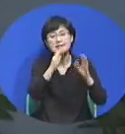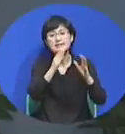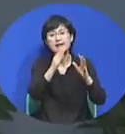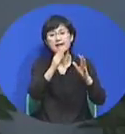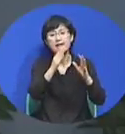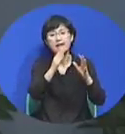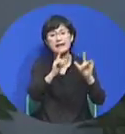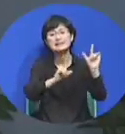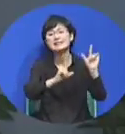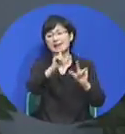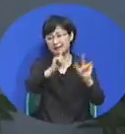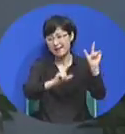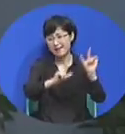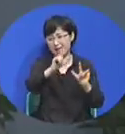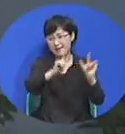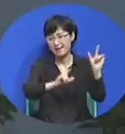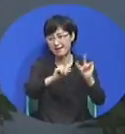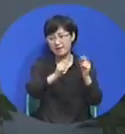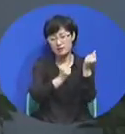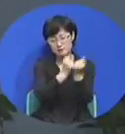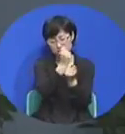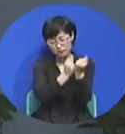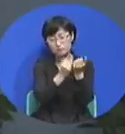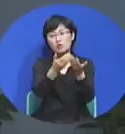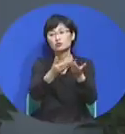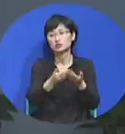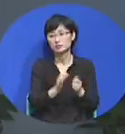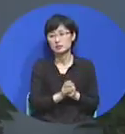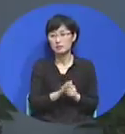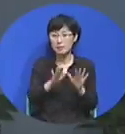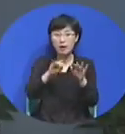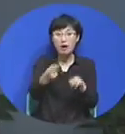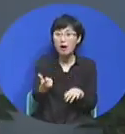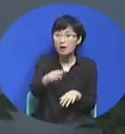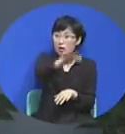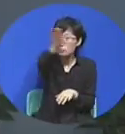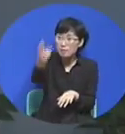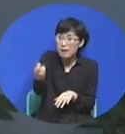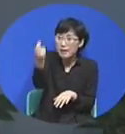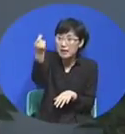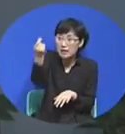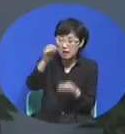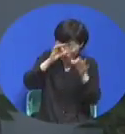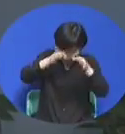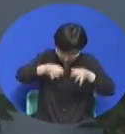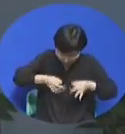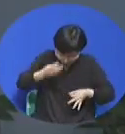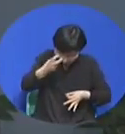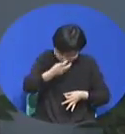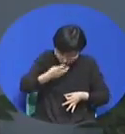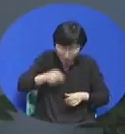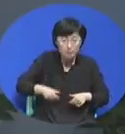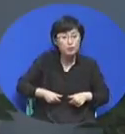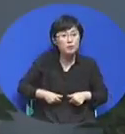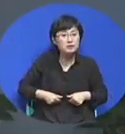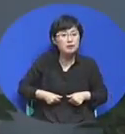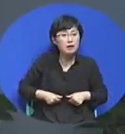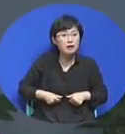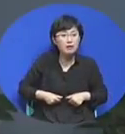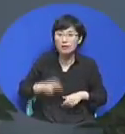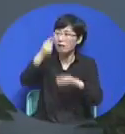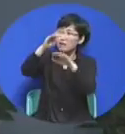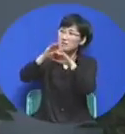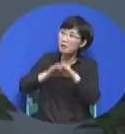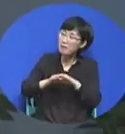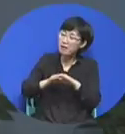He reveals to them the state of Israel. 우리는 빨리 내 상태를 알아야 됩니다. We must quickly understand the kind of state we are in. 그 뭐 예배 한번